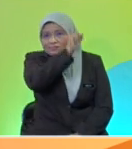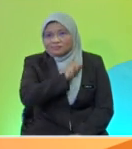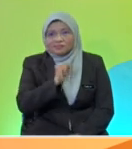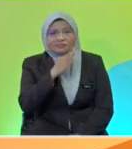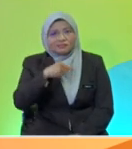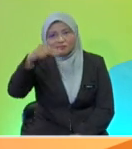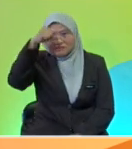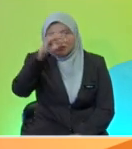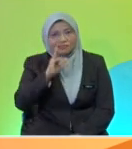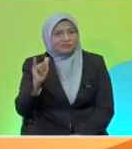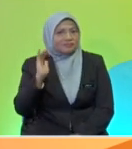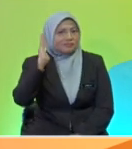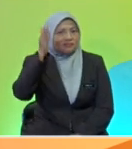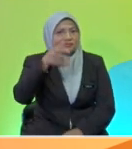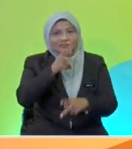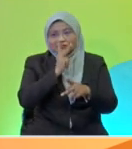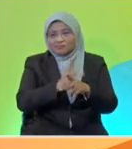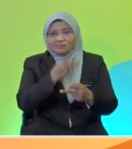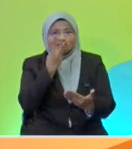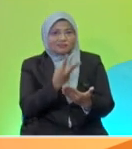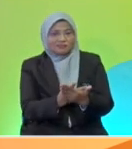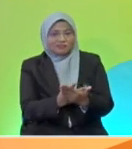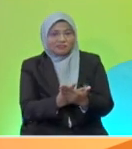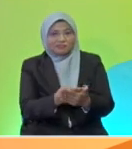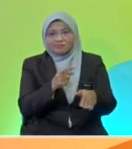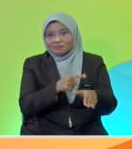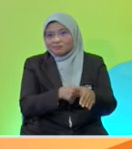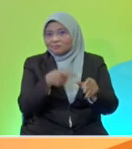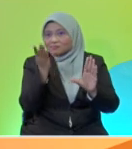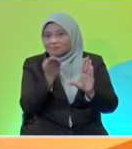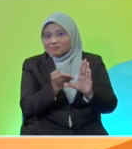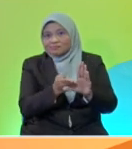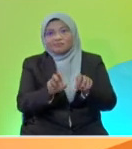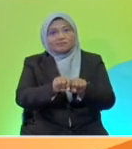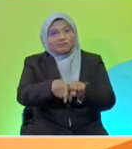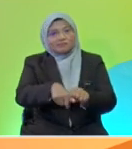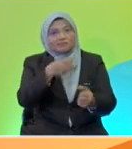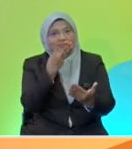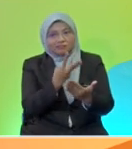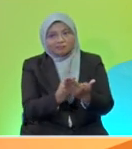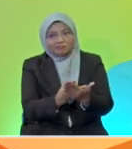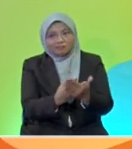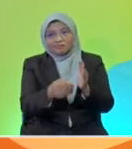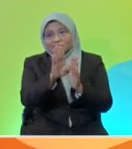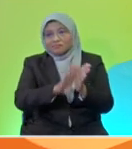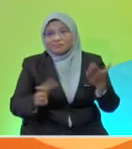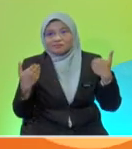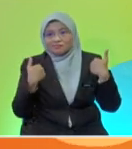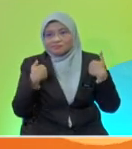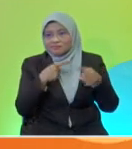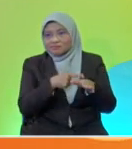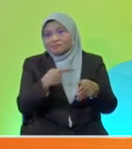akan menyimpan uang di Panah Michael di bank supaya berada di tempat